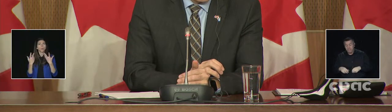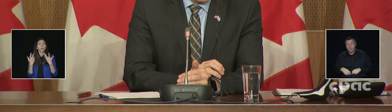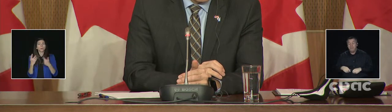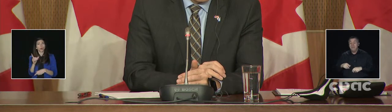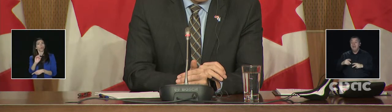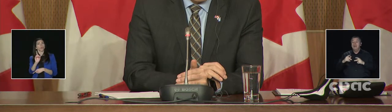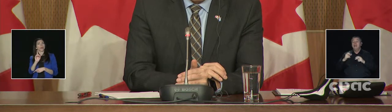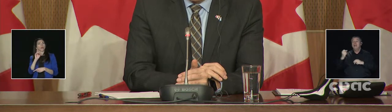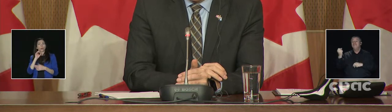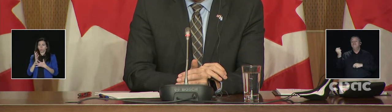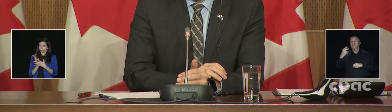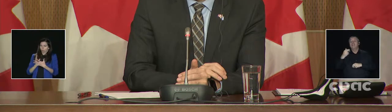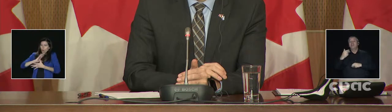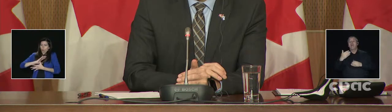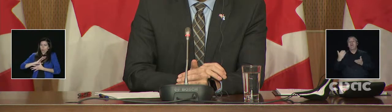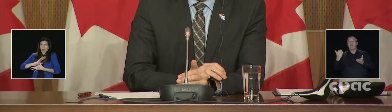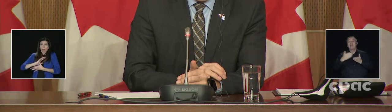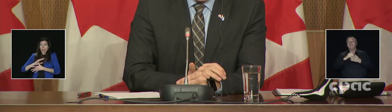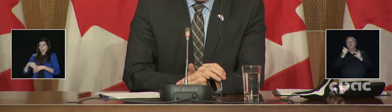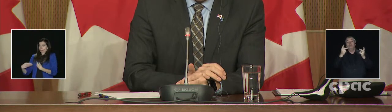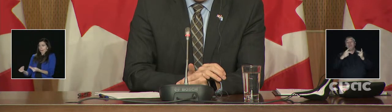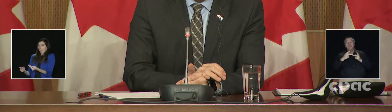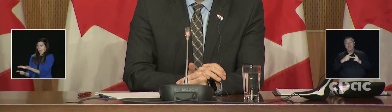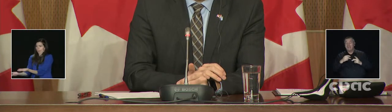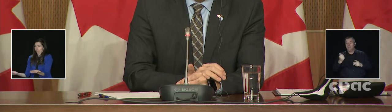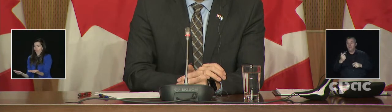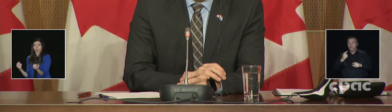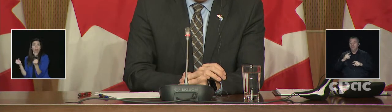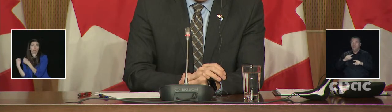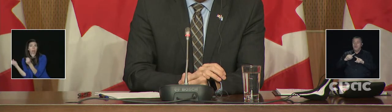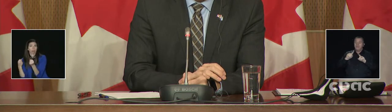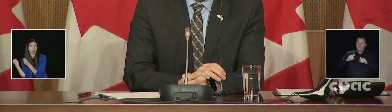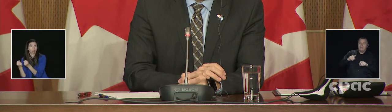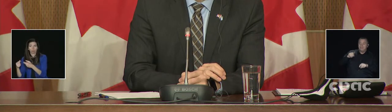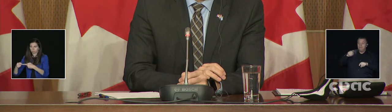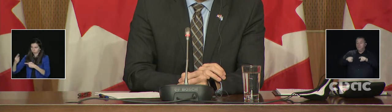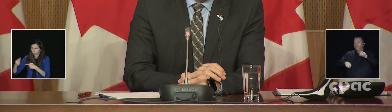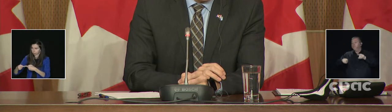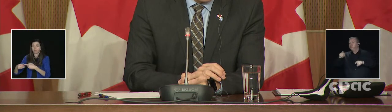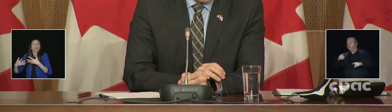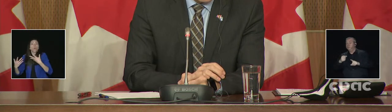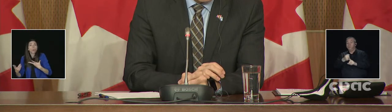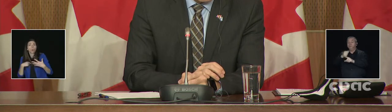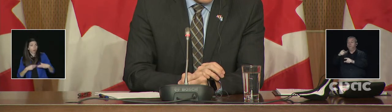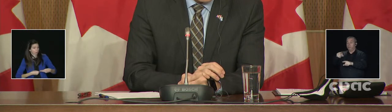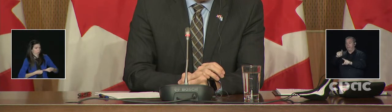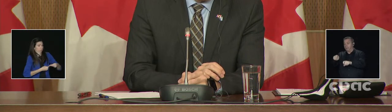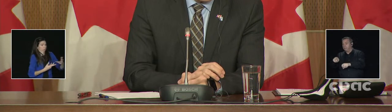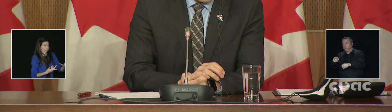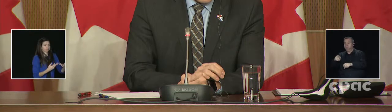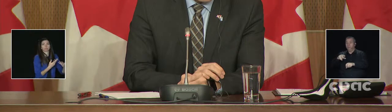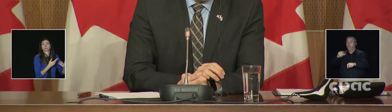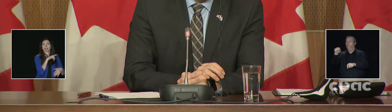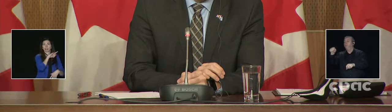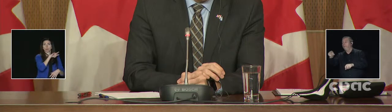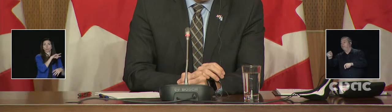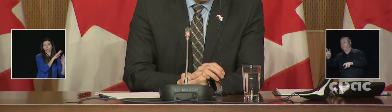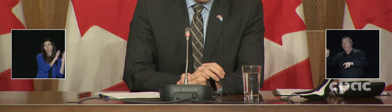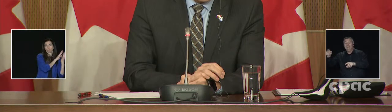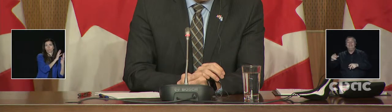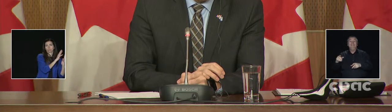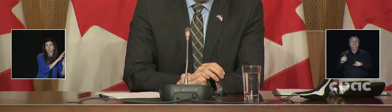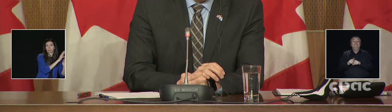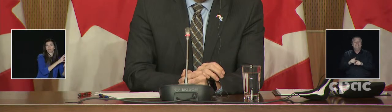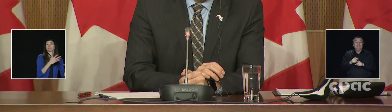sont testés d'une manière aléatoire, oui, mais d'une manière aléatoire qui tient compte des risques